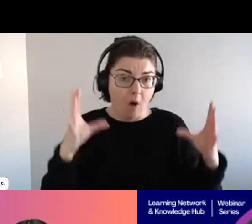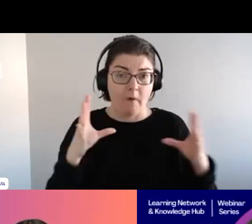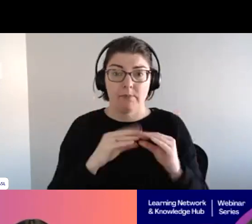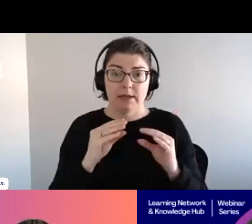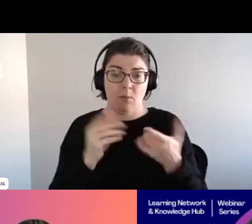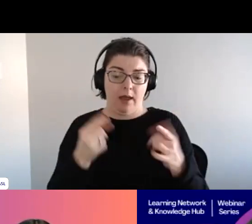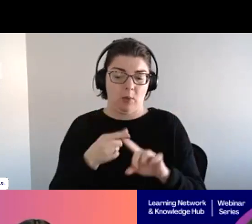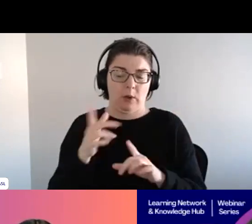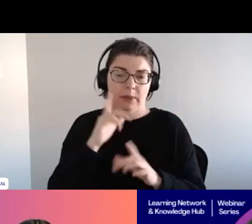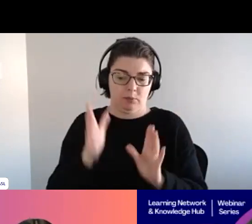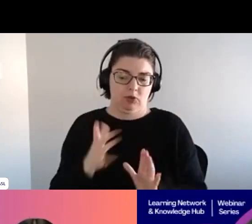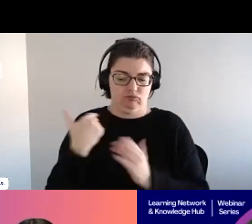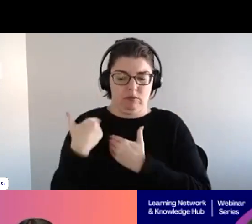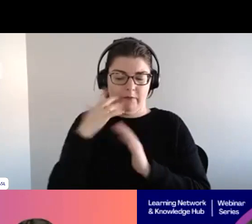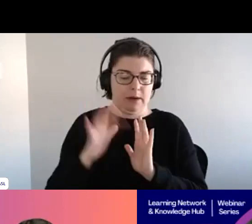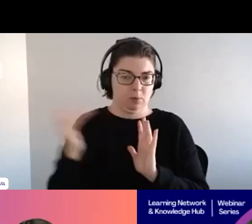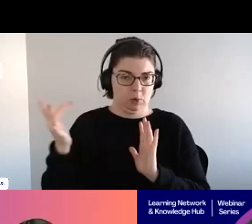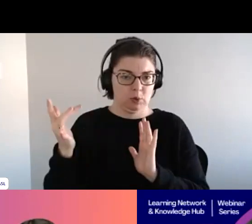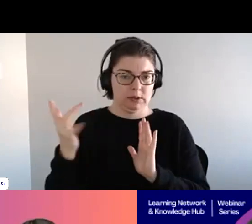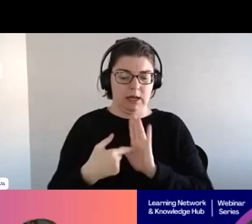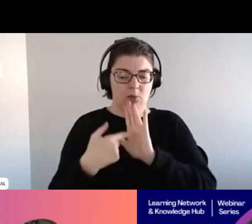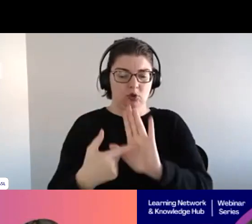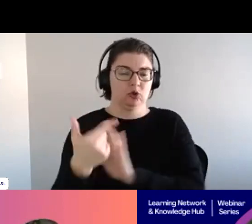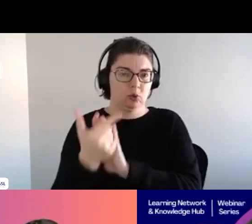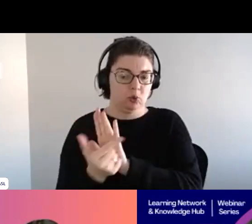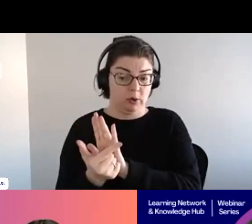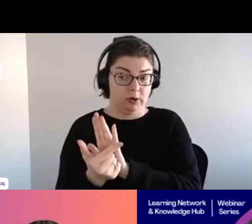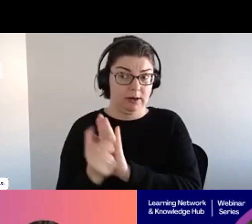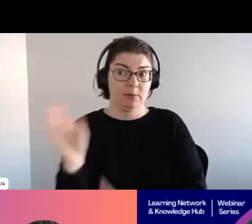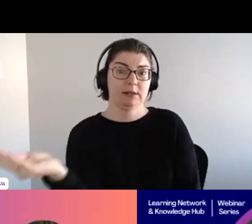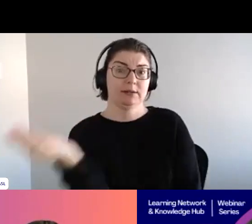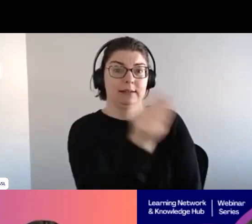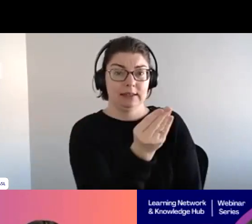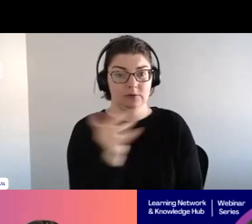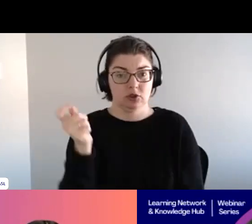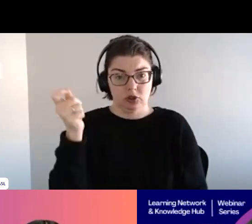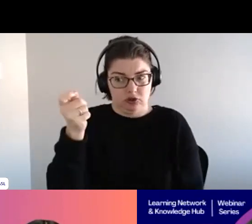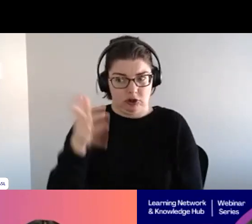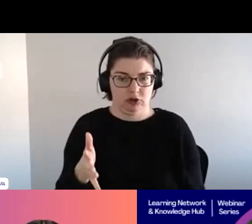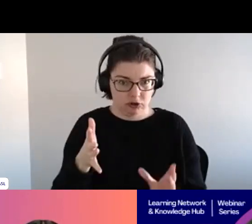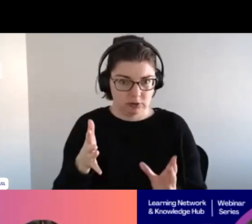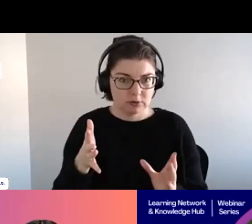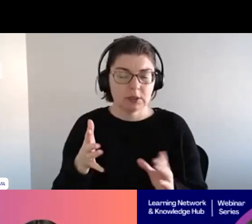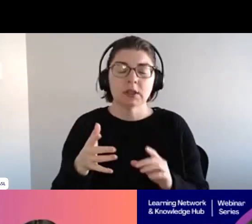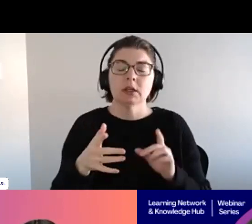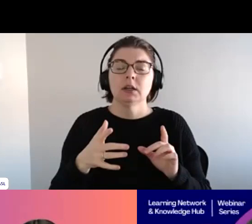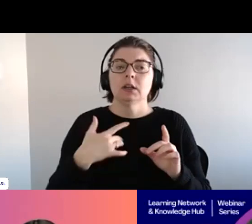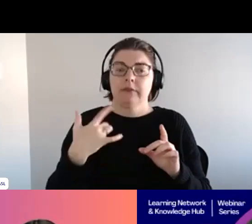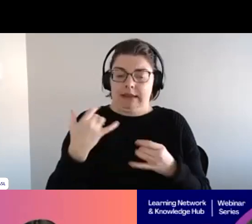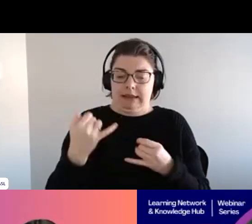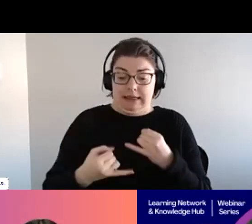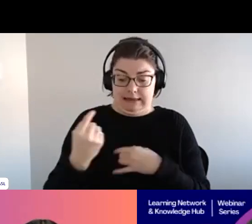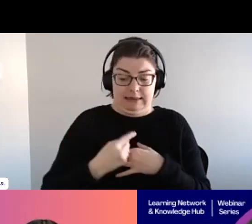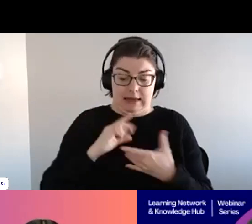un enregistrement vidéo de des interactions avec mon agresseur donc et j'ai présenté ça